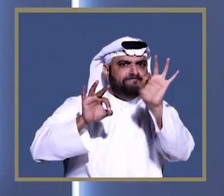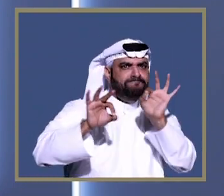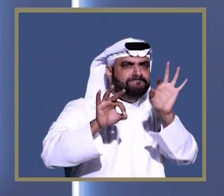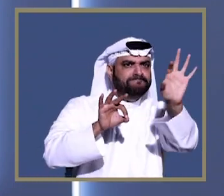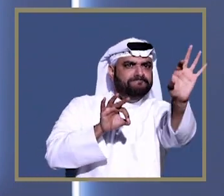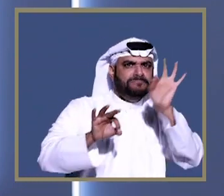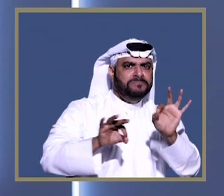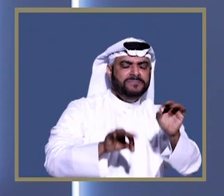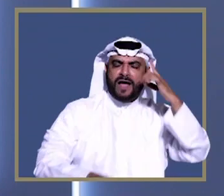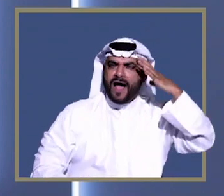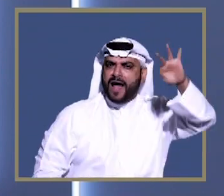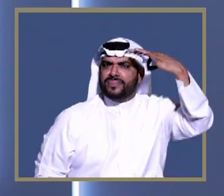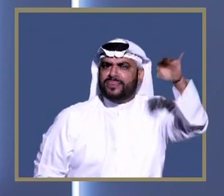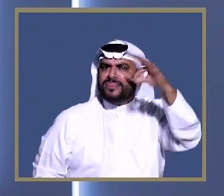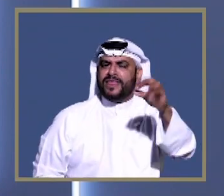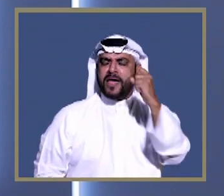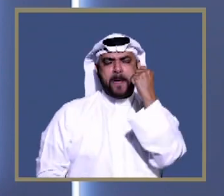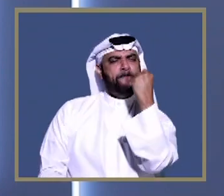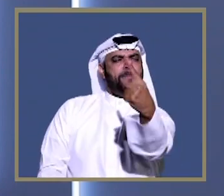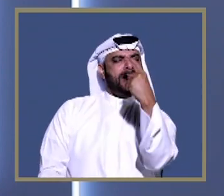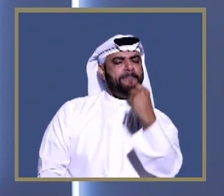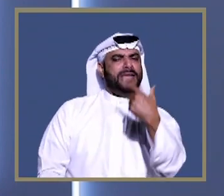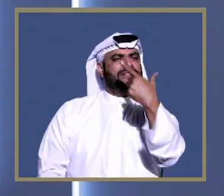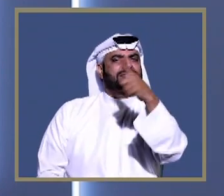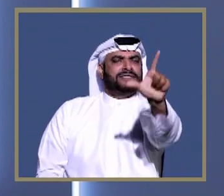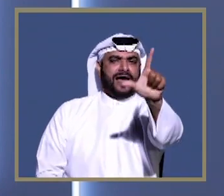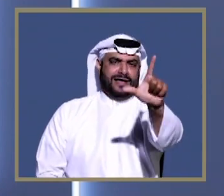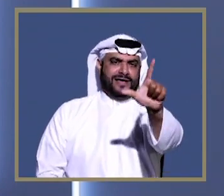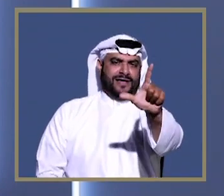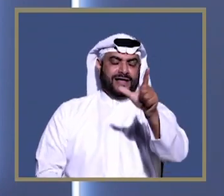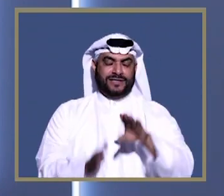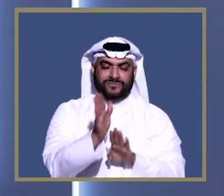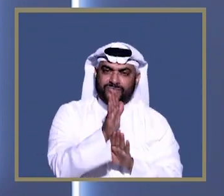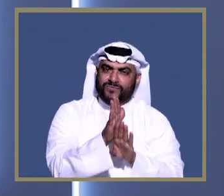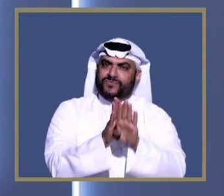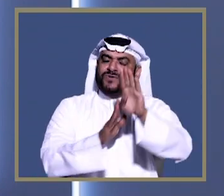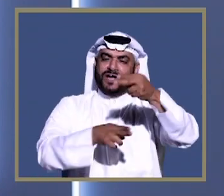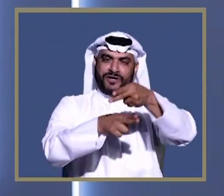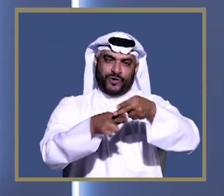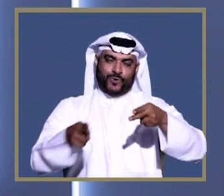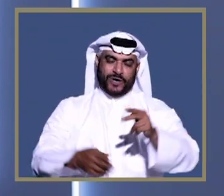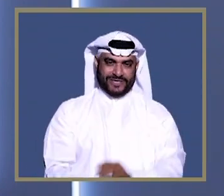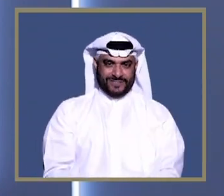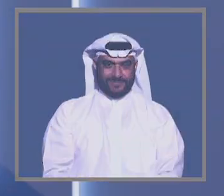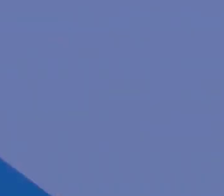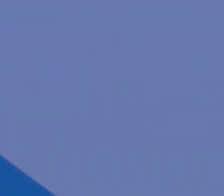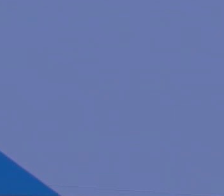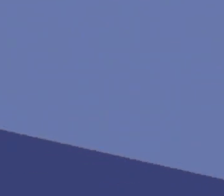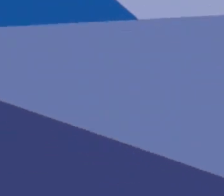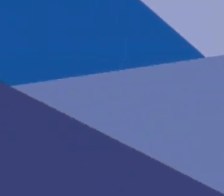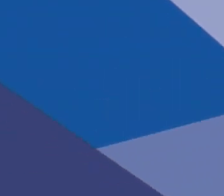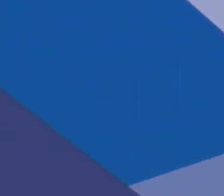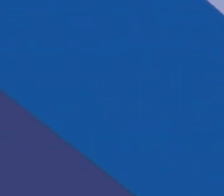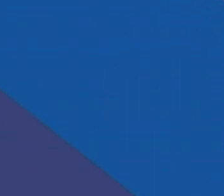اختياراتنا كانت وطنية وأن مخرجاتنا كانت صحيحة للنهوض إلى الكويت.